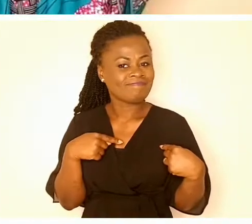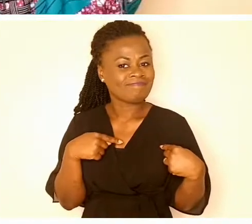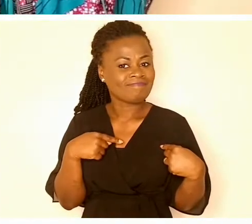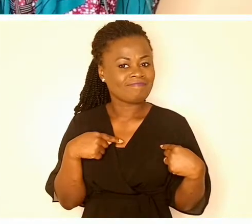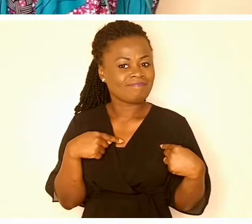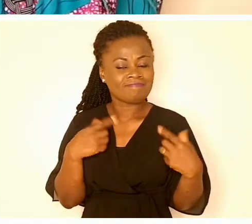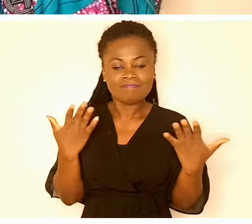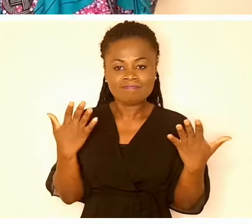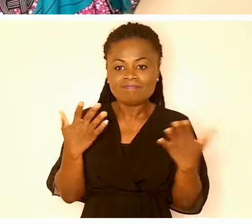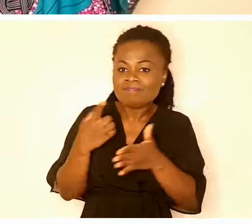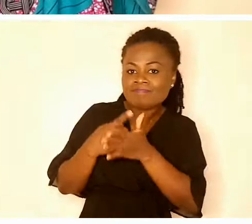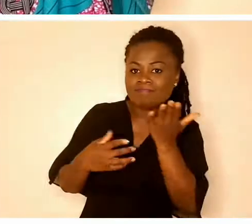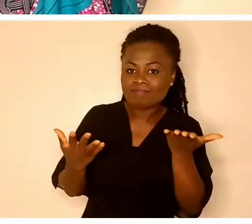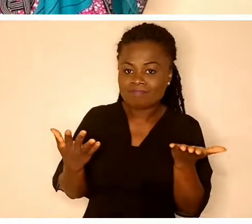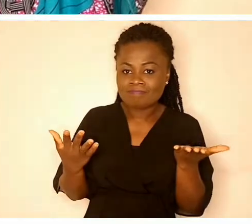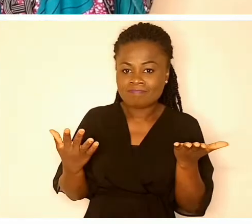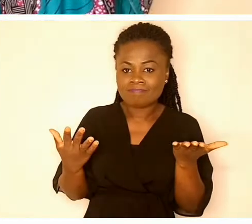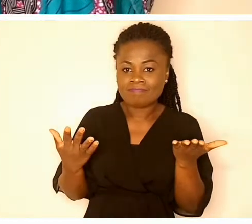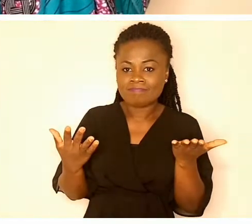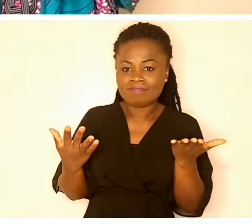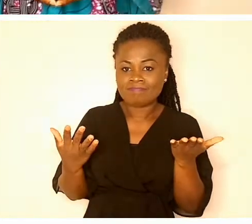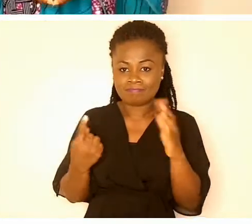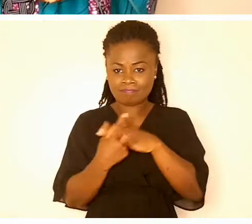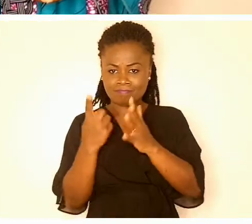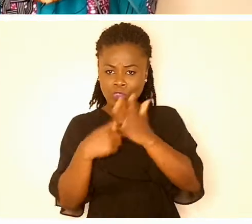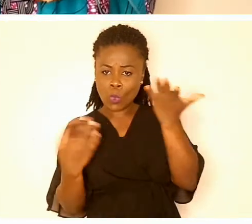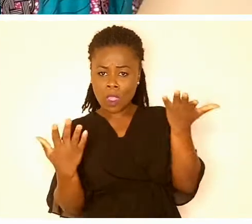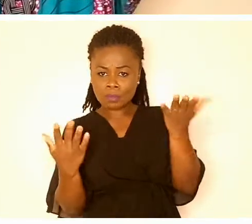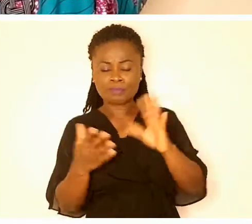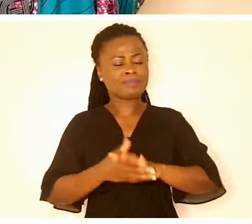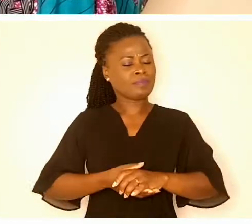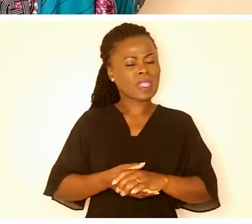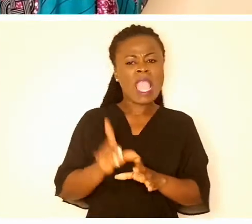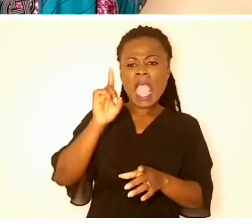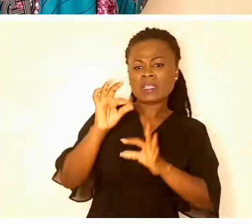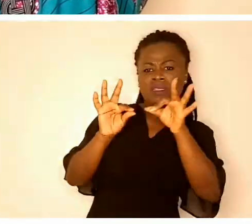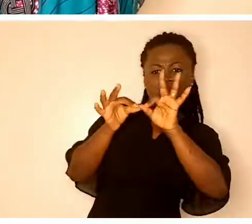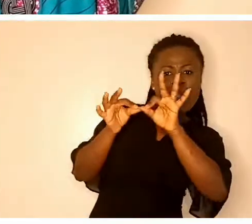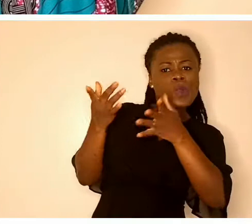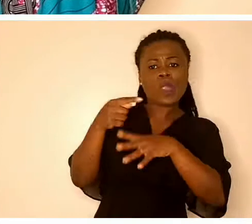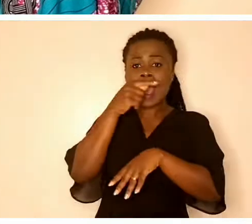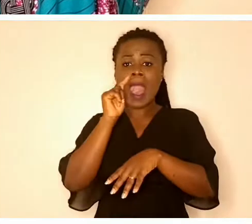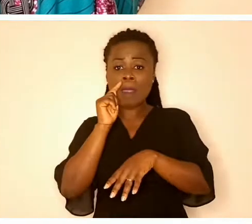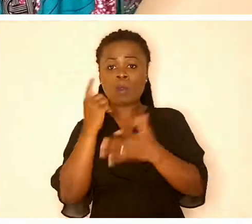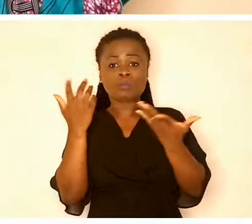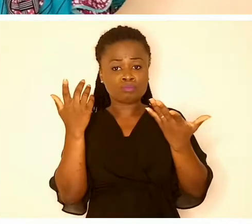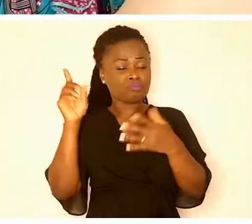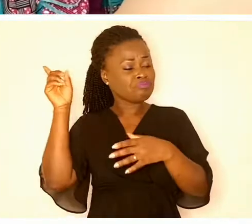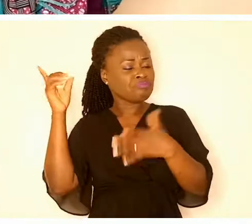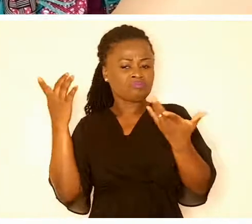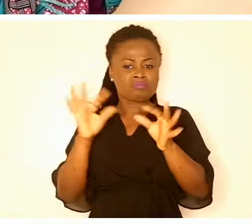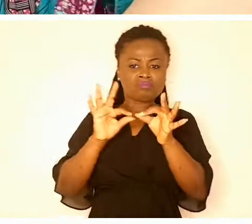y va, on en parle. Qu'est-ce qui s'est passé? Un interprète du Gabon, après sa